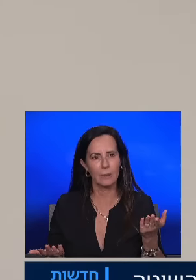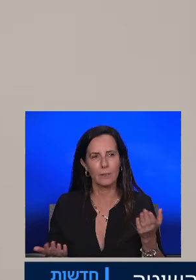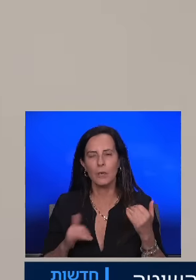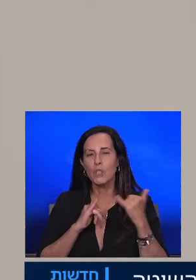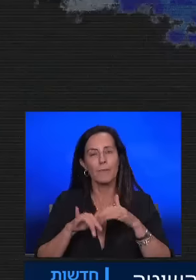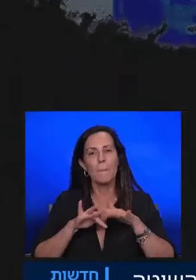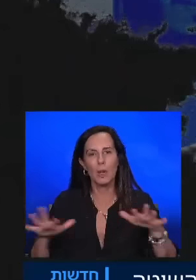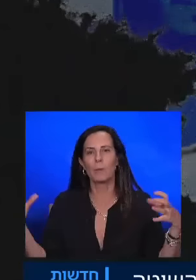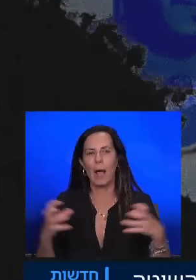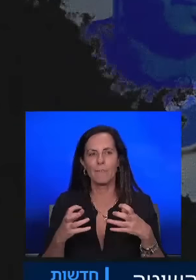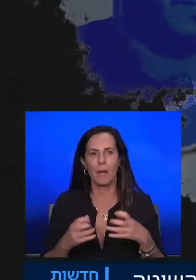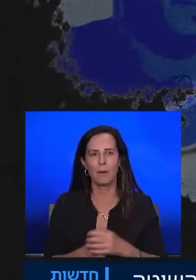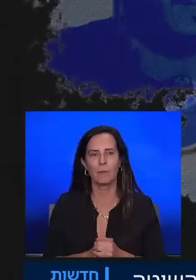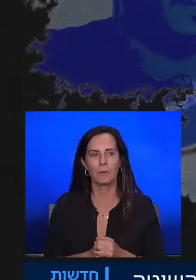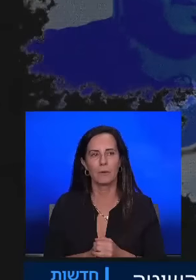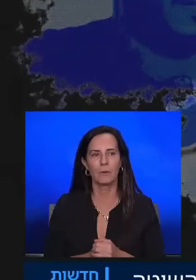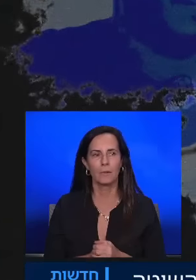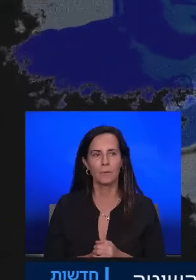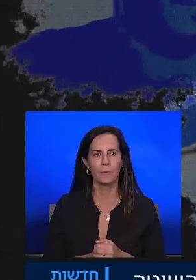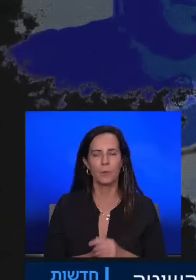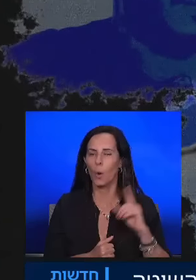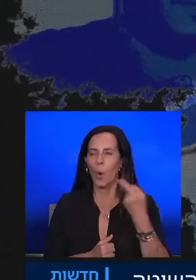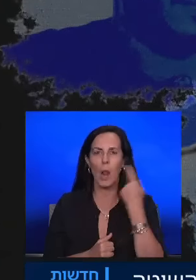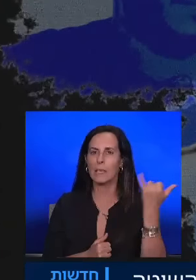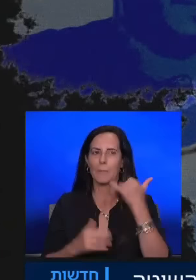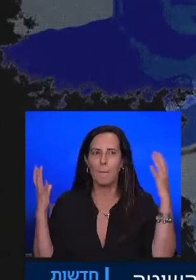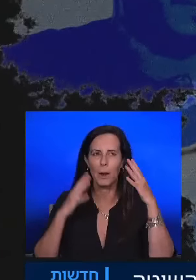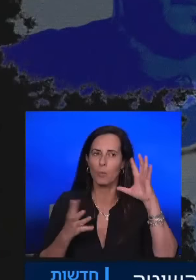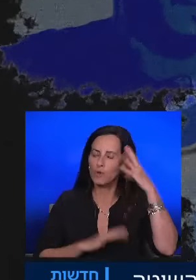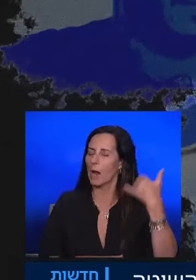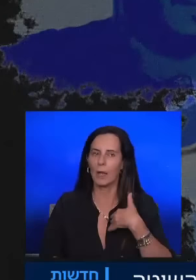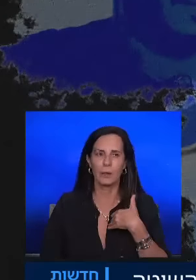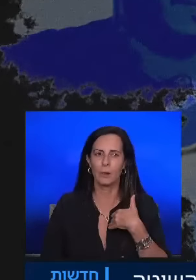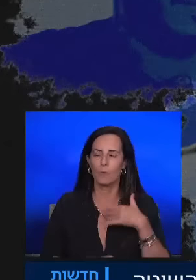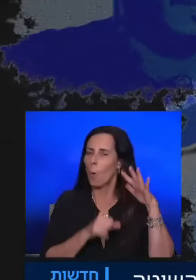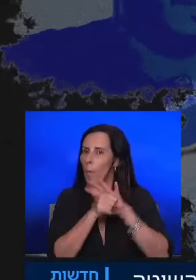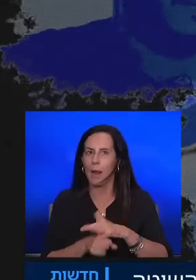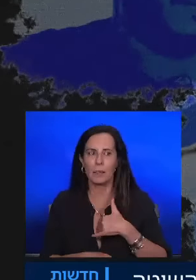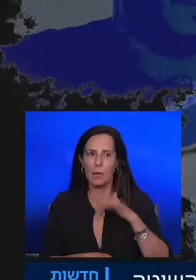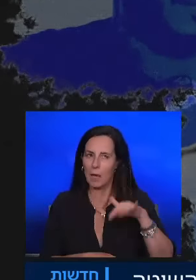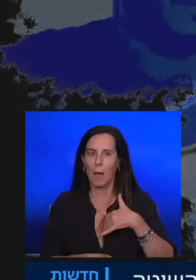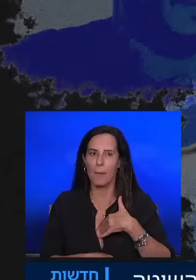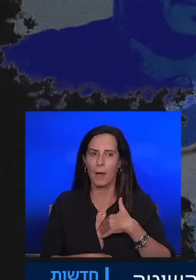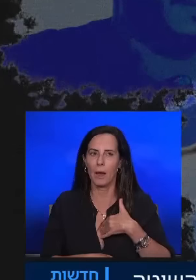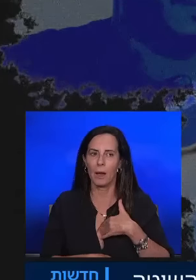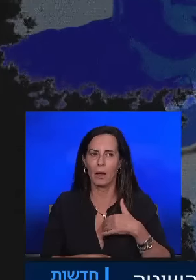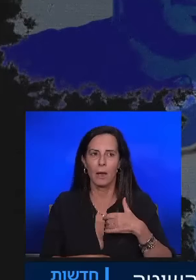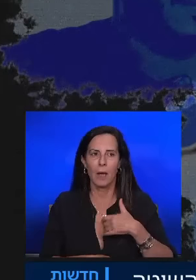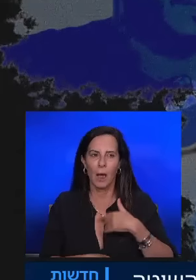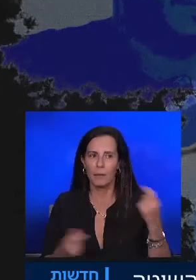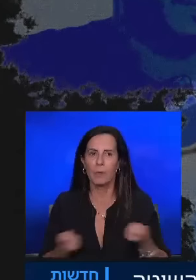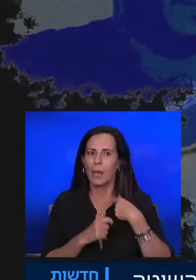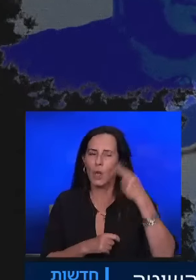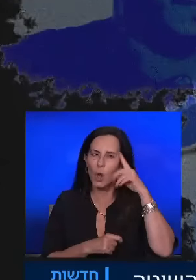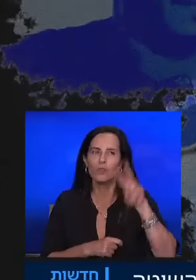מיליונים לחברה. אריאל כל הזמן בלחץ. הוא משגע אותי ומפיל על הלחצים. גם אני נכנסתי למשפחים, אני לא כל כך ידעתי. ידעתי